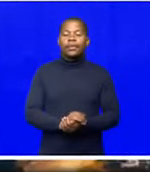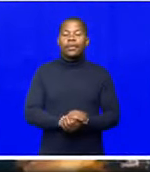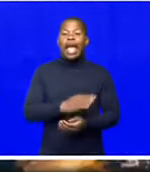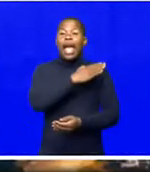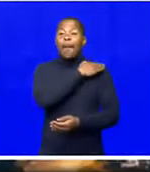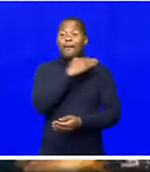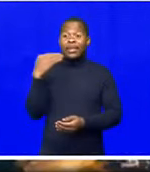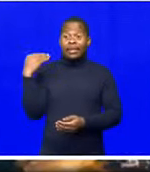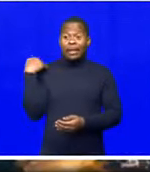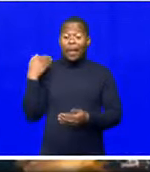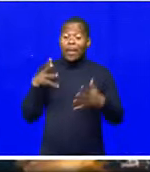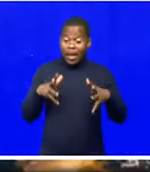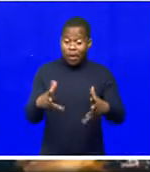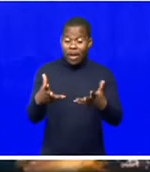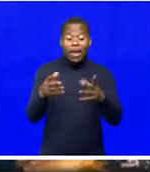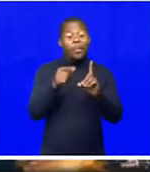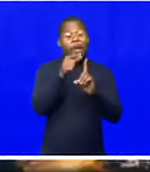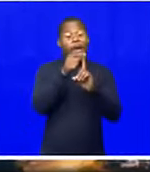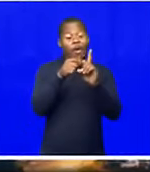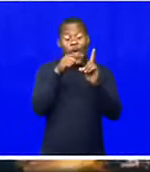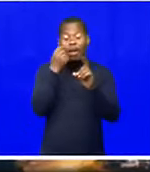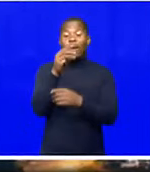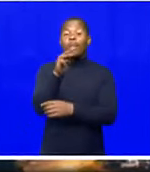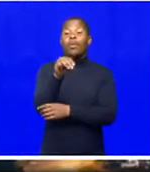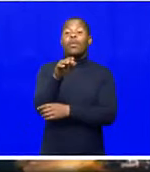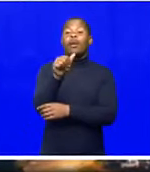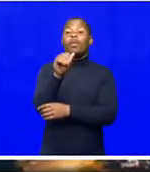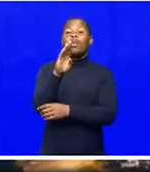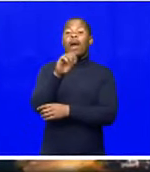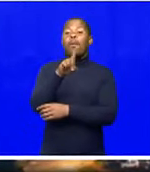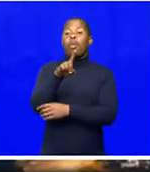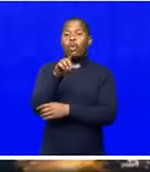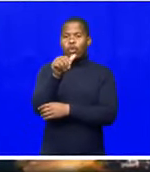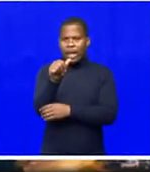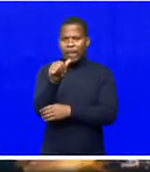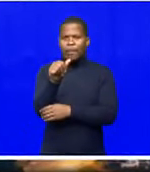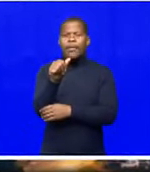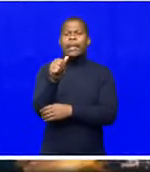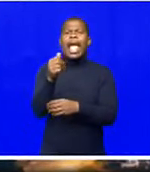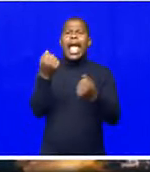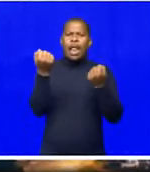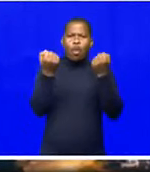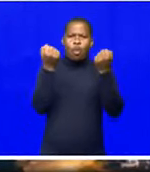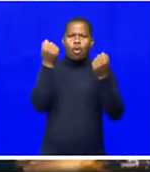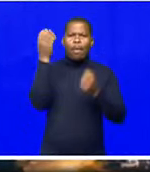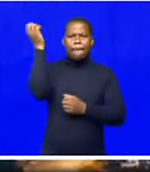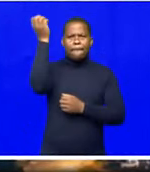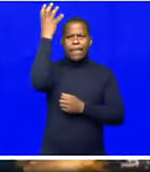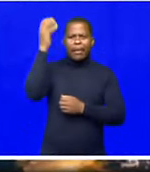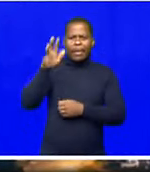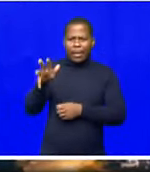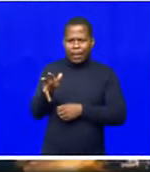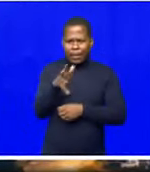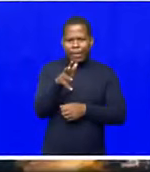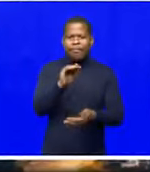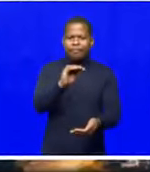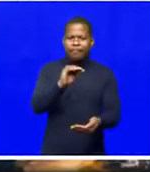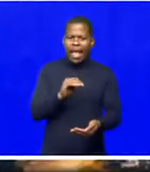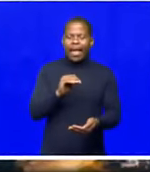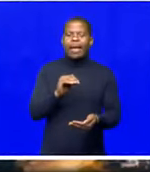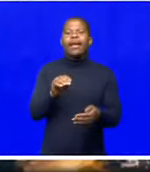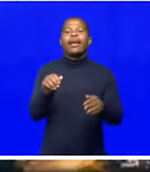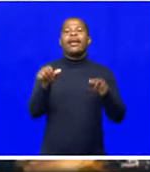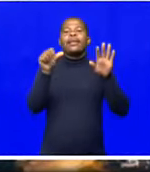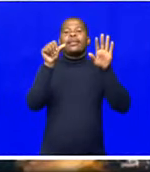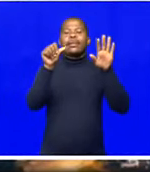Indvuna yelitiko letekulima Jabulani Mabuza seyemukele etigulumba letingemashumi lasitfupha nakune letibita imali elinganiselwa ku 36